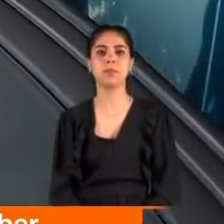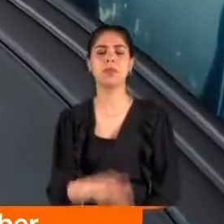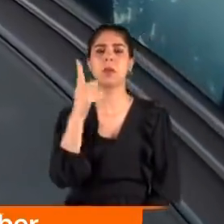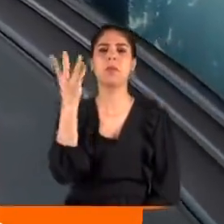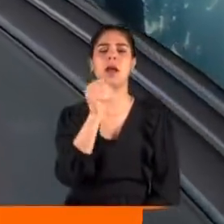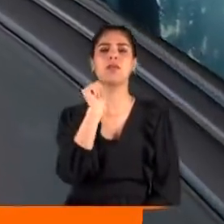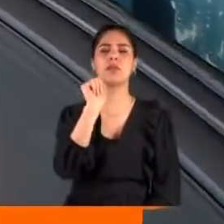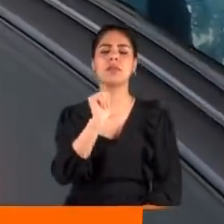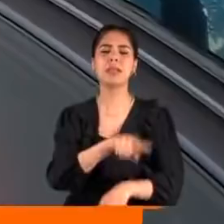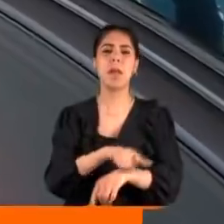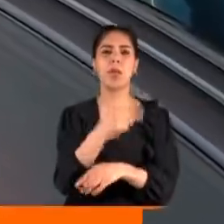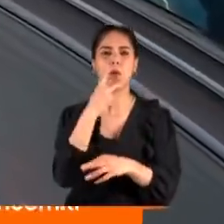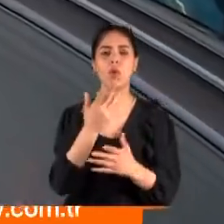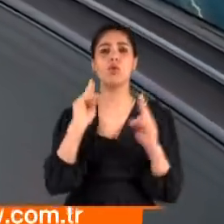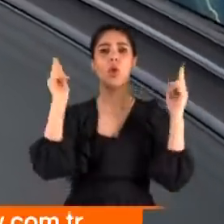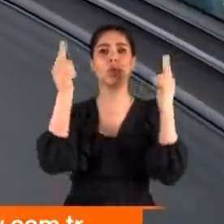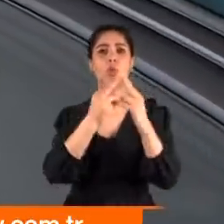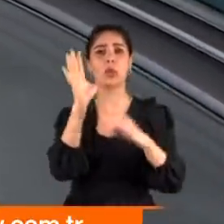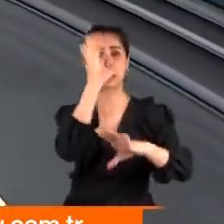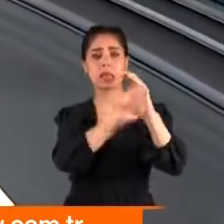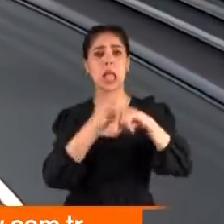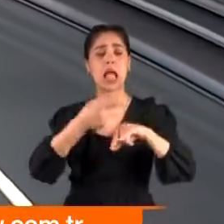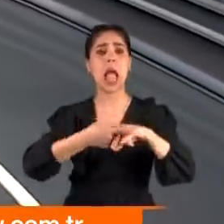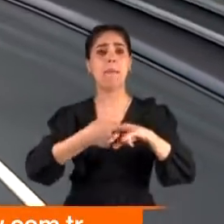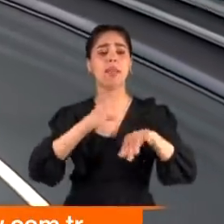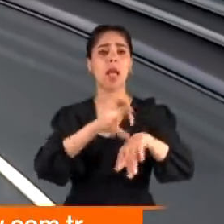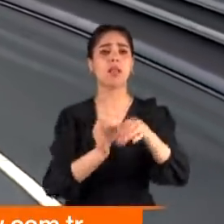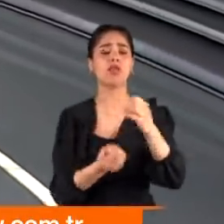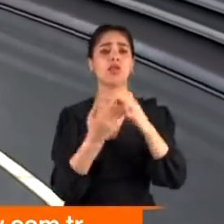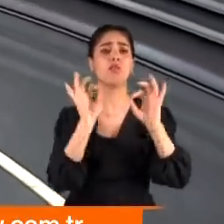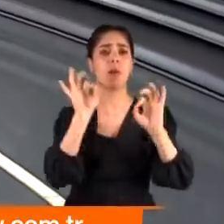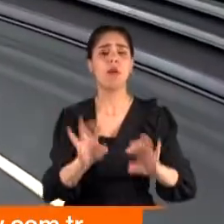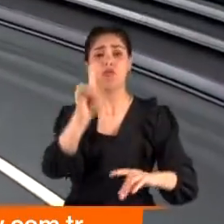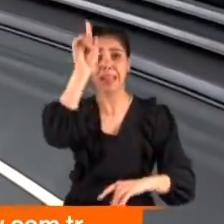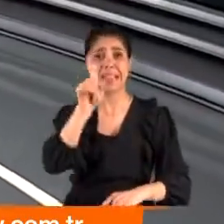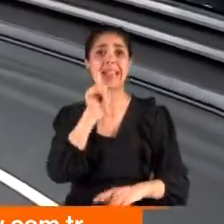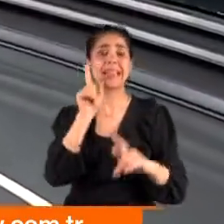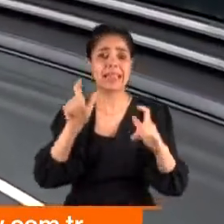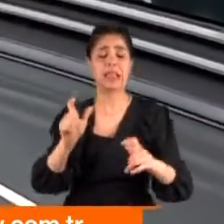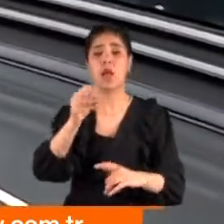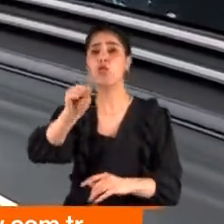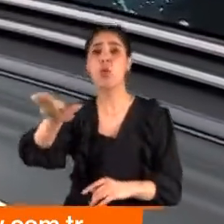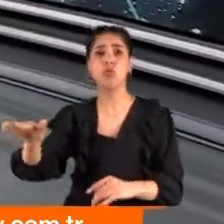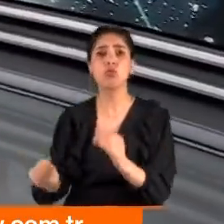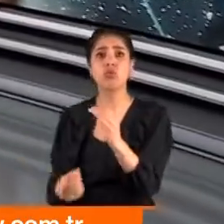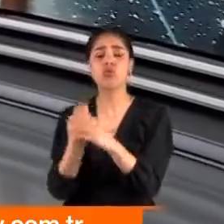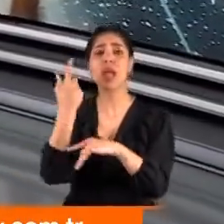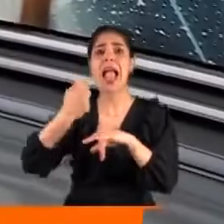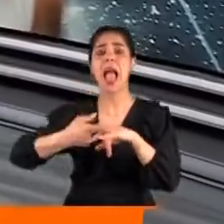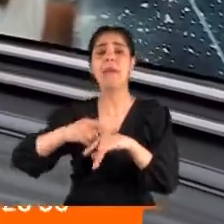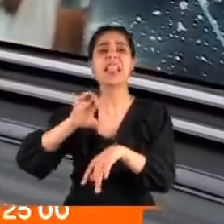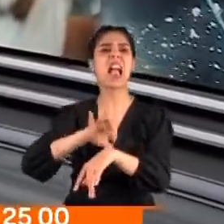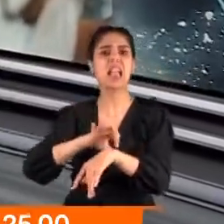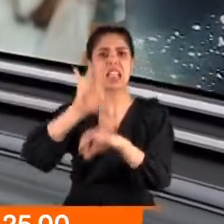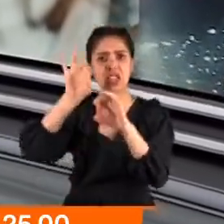Birkaç zamandır konuşuluyor. Dünyayı gizemli hepatit vakaları sarmaya başladı bu kez de. İlk olarak İngiltere'deki çocuklarda tespit edilen hepatit vakaları